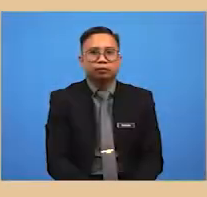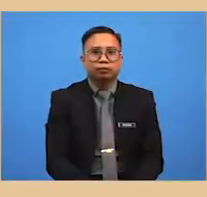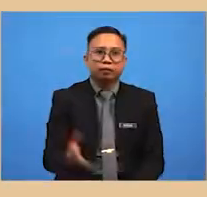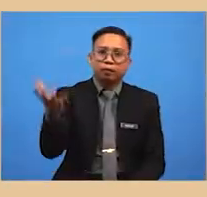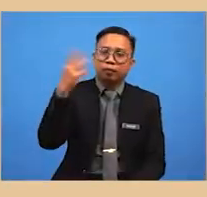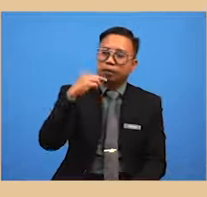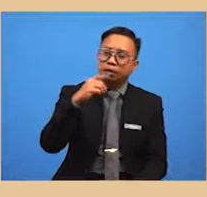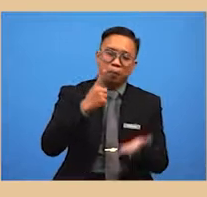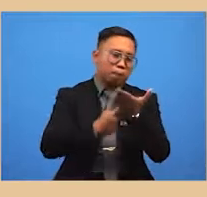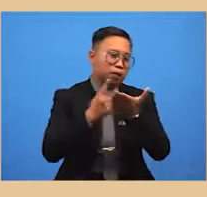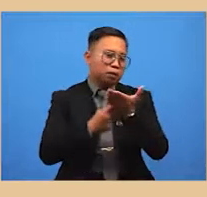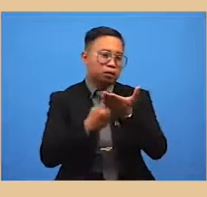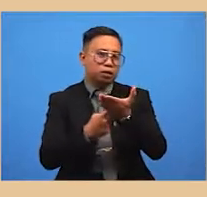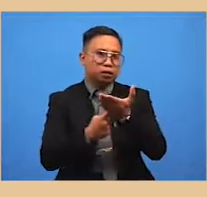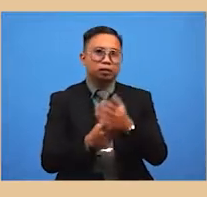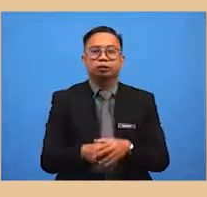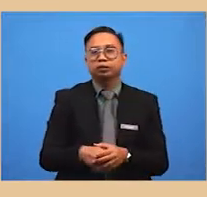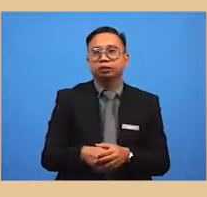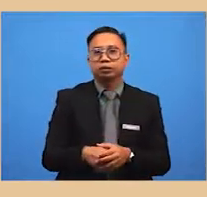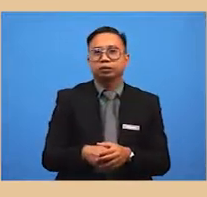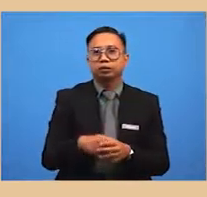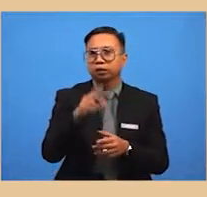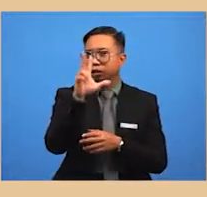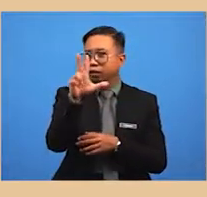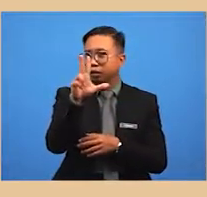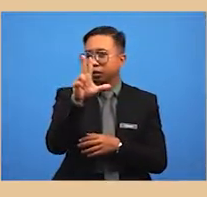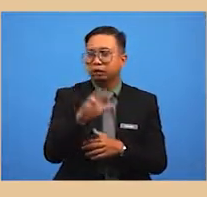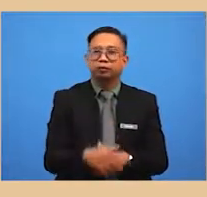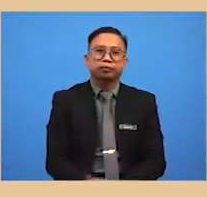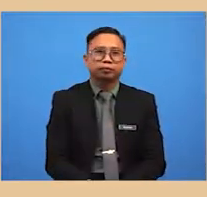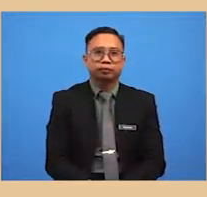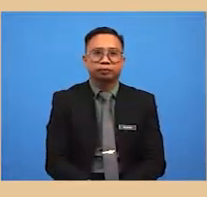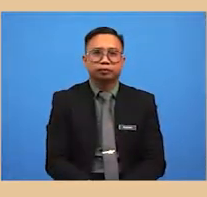Mari kita bincang untuk silang kata yang ketiga.